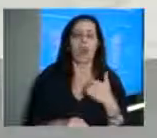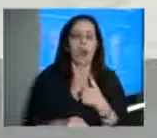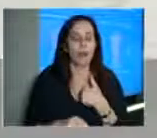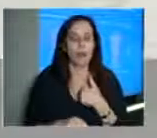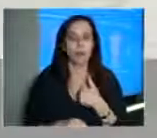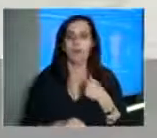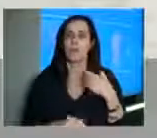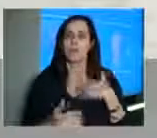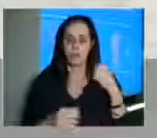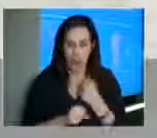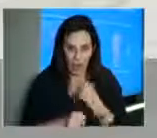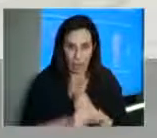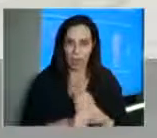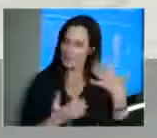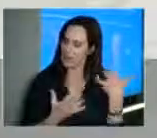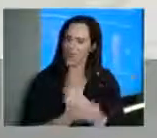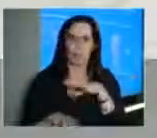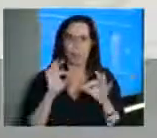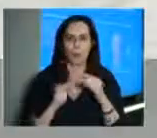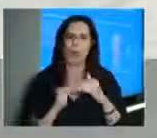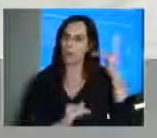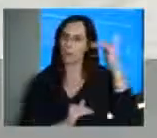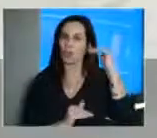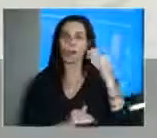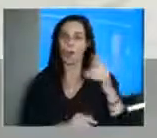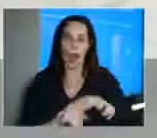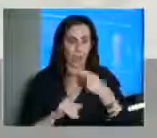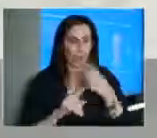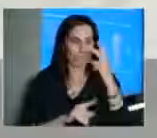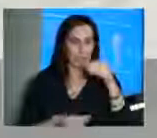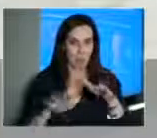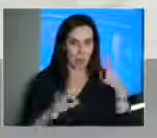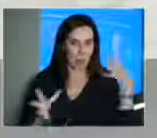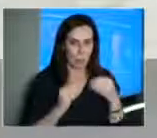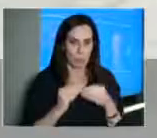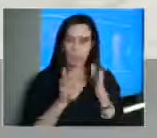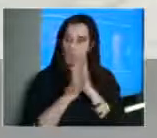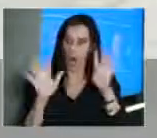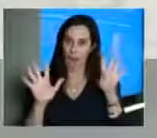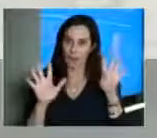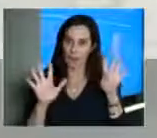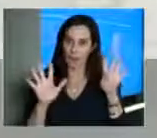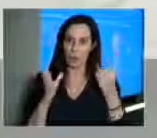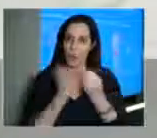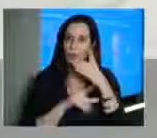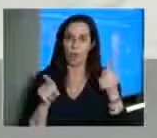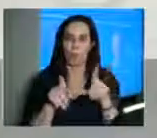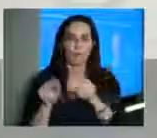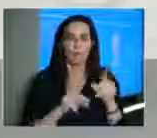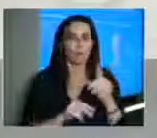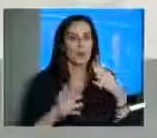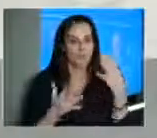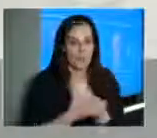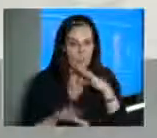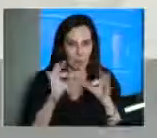נלך ואנחנו ננצח את הבחירות בהפרש גדול. היו עד היום 20 ממשלות. 19 מהם הוקמו באותה צורה. מישהו